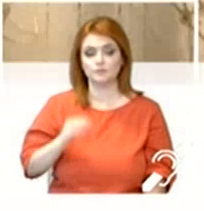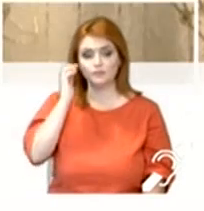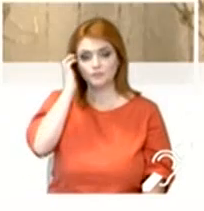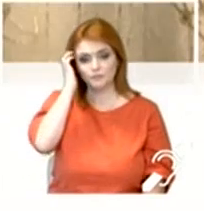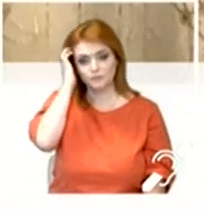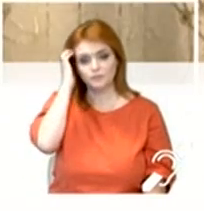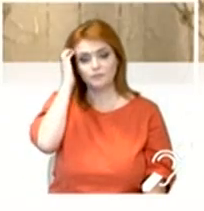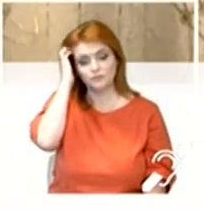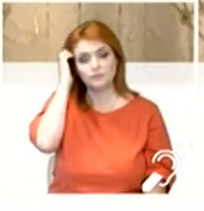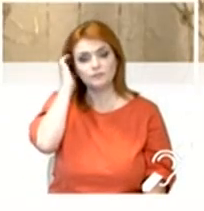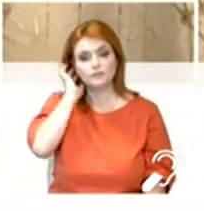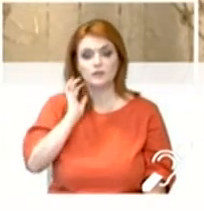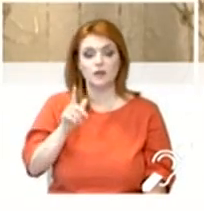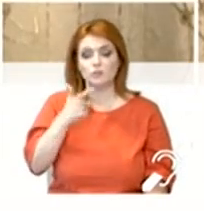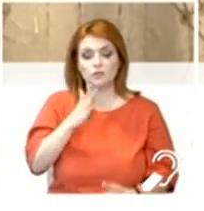mesajele transmise de